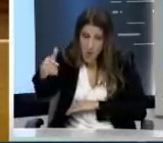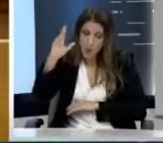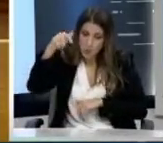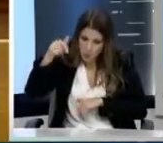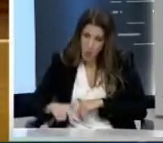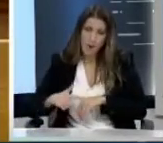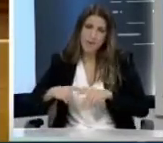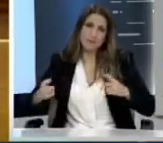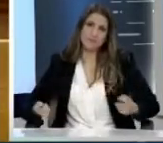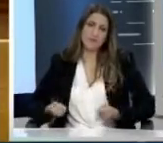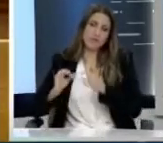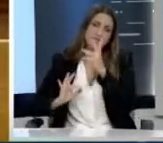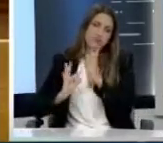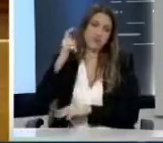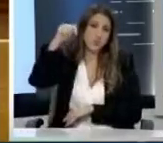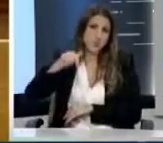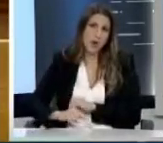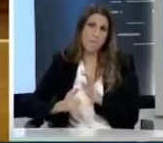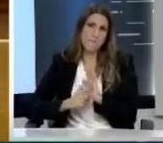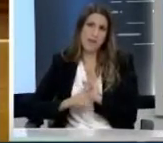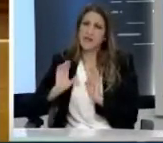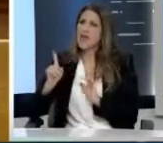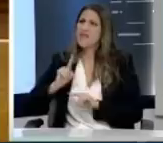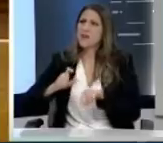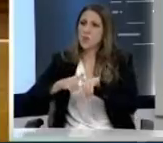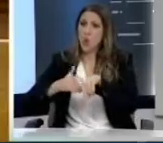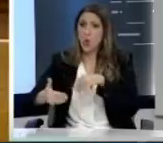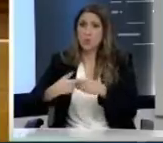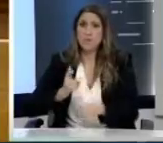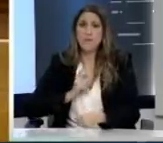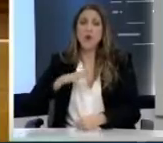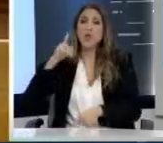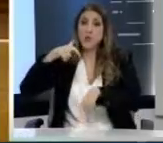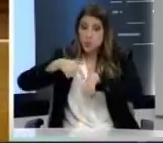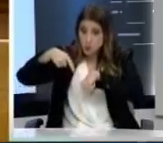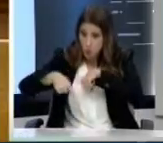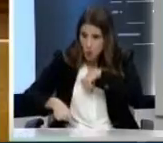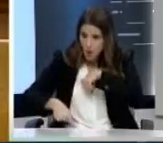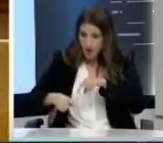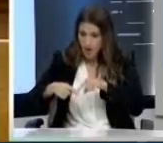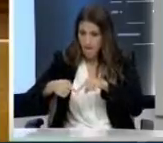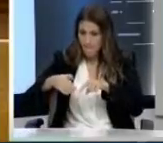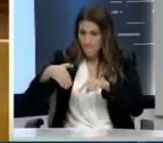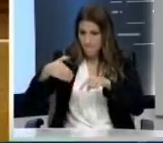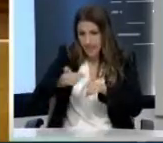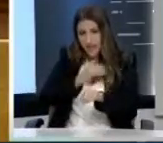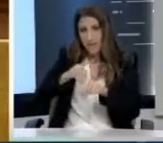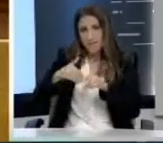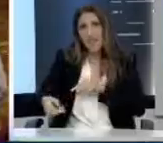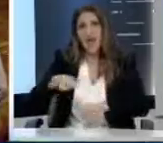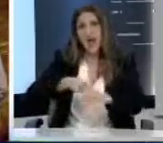βελτιωθεί οι συνθήκες και οι συσχετισμοί, όχι όποτε είναι καλύτερα τα πράγματα, αλλά τώρα, πριν και μετά από τις εκλογές.